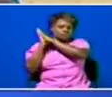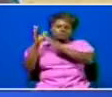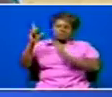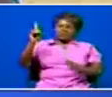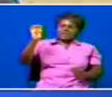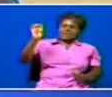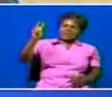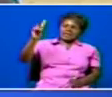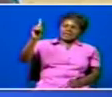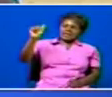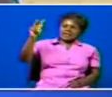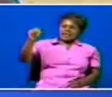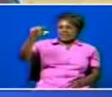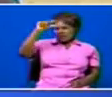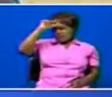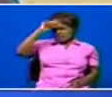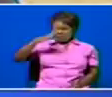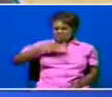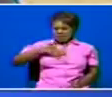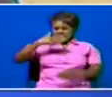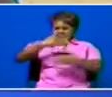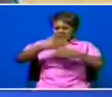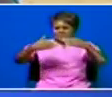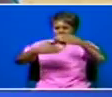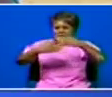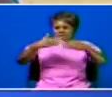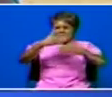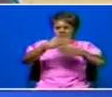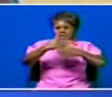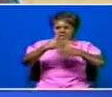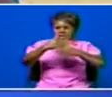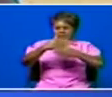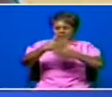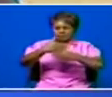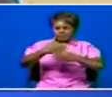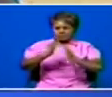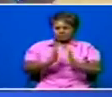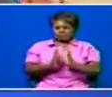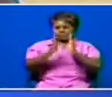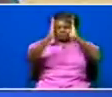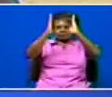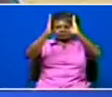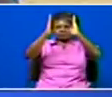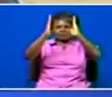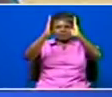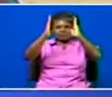Kimathi, serikali yangu itajenga mnara pale